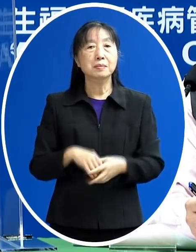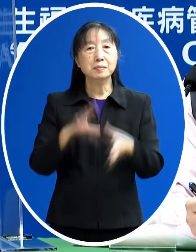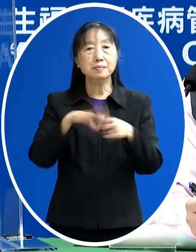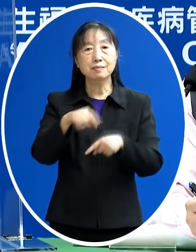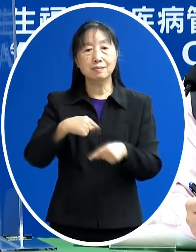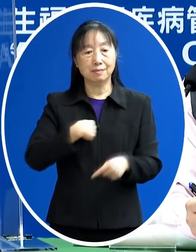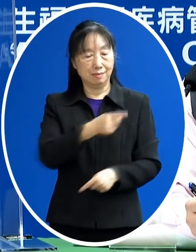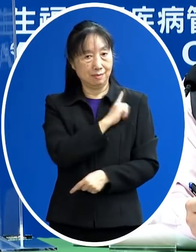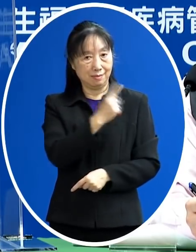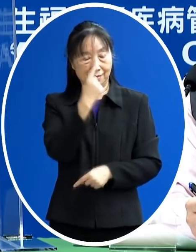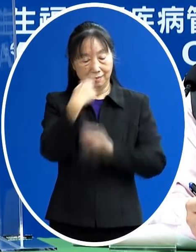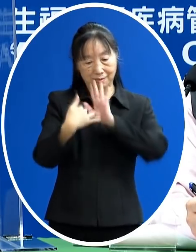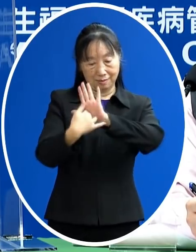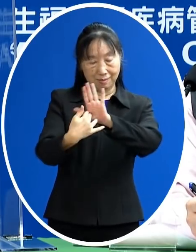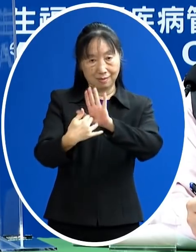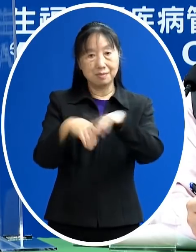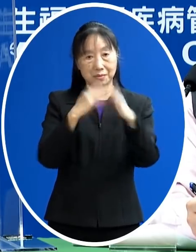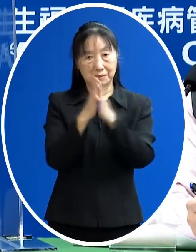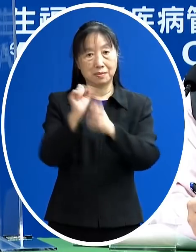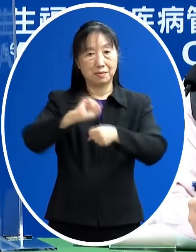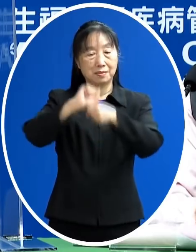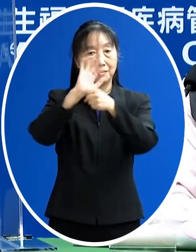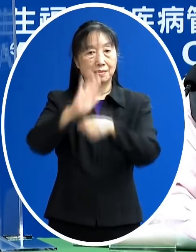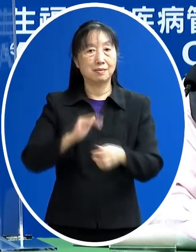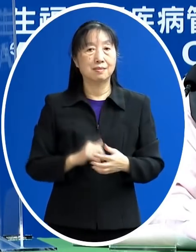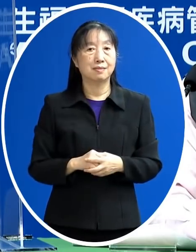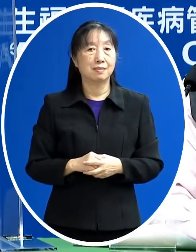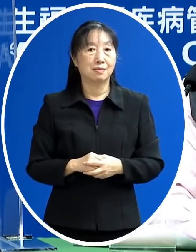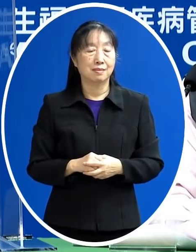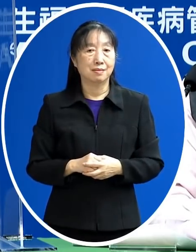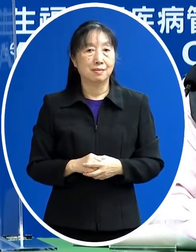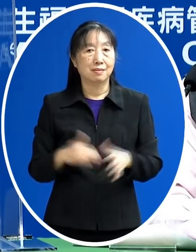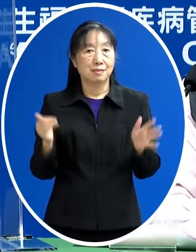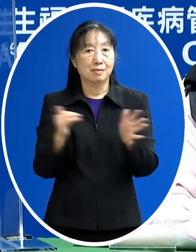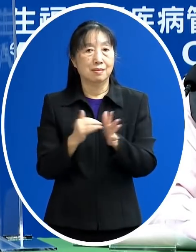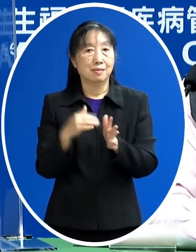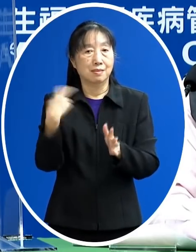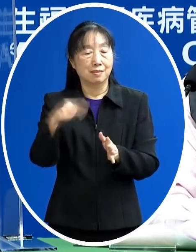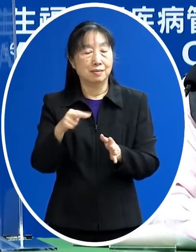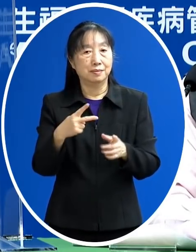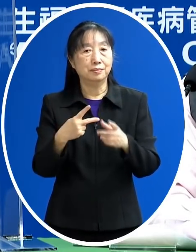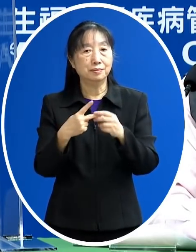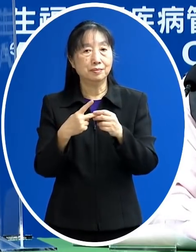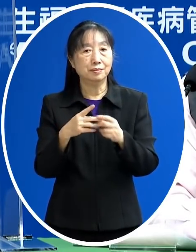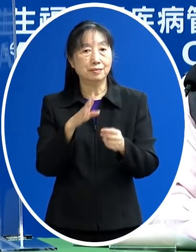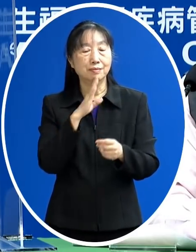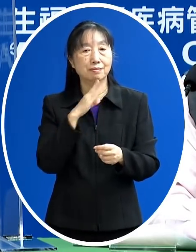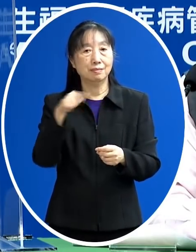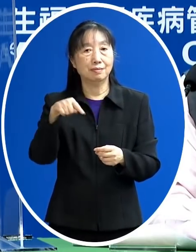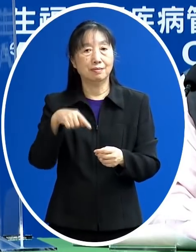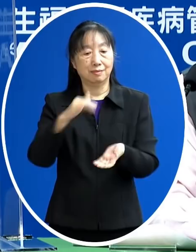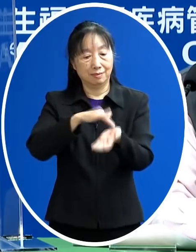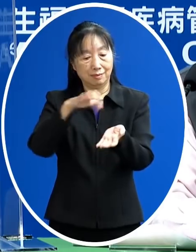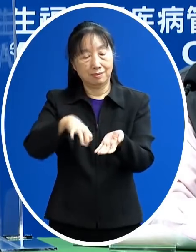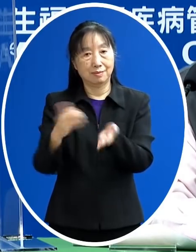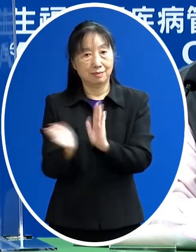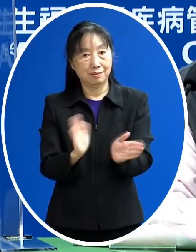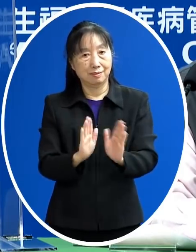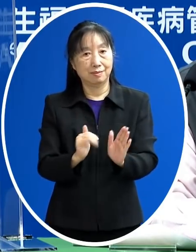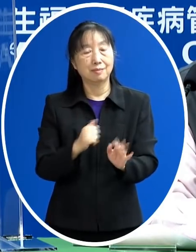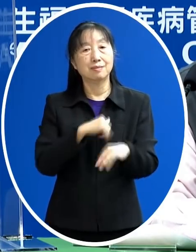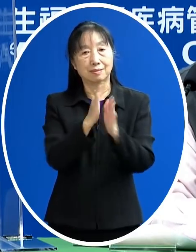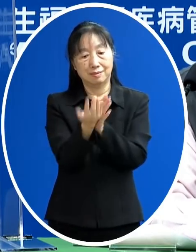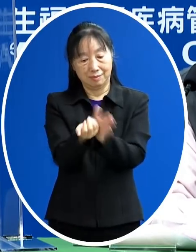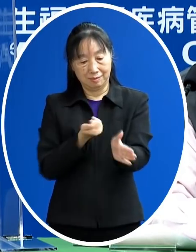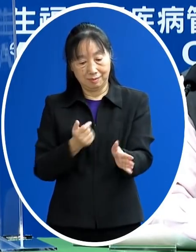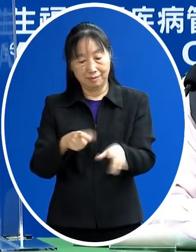自我防护力是比较好的。好，那然后到第二个就是在医院的准备，我们也提前